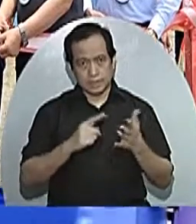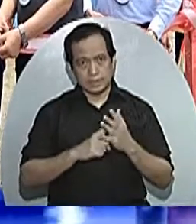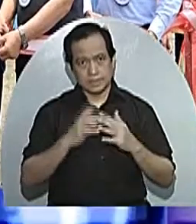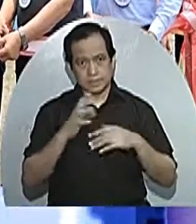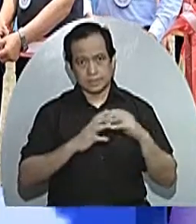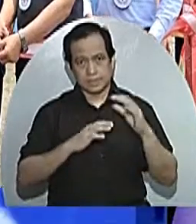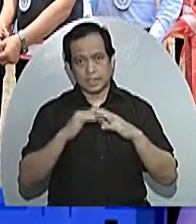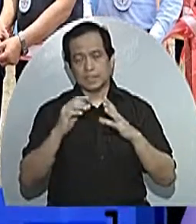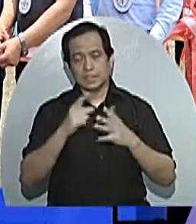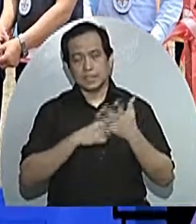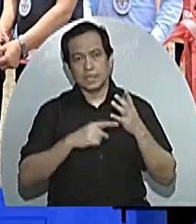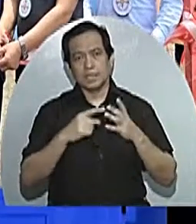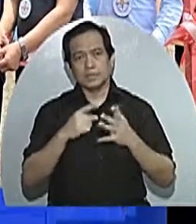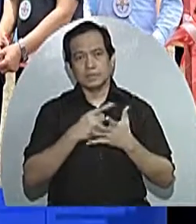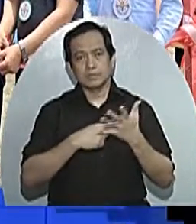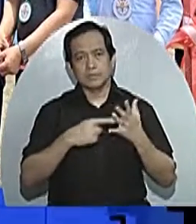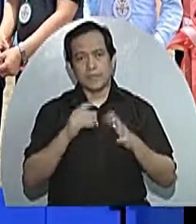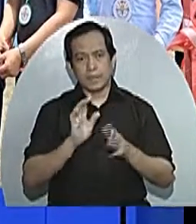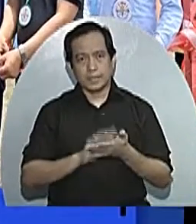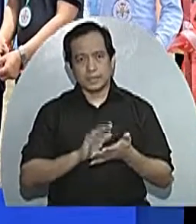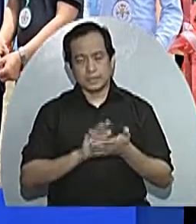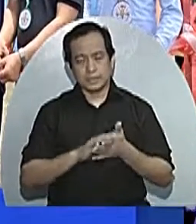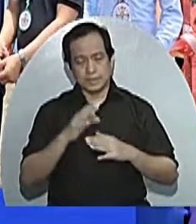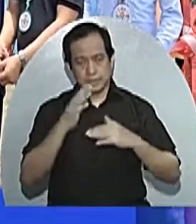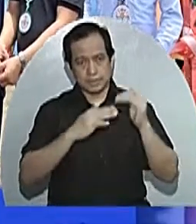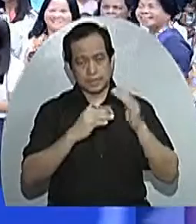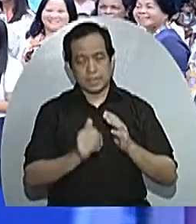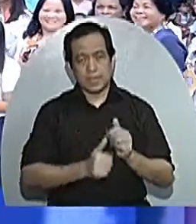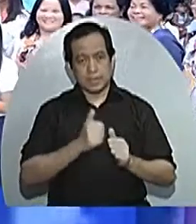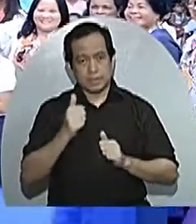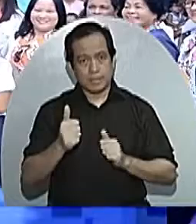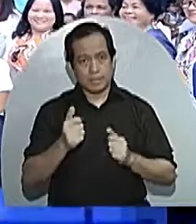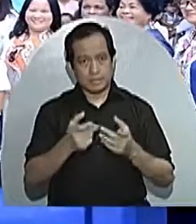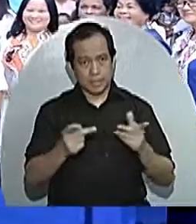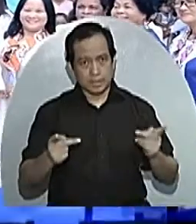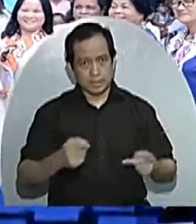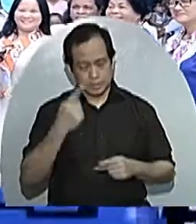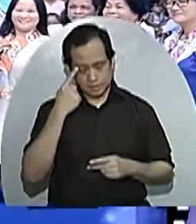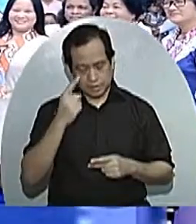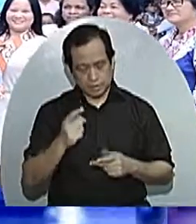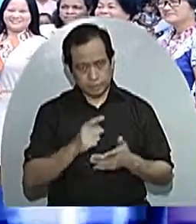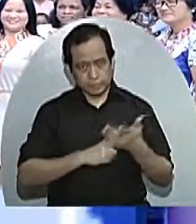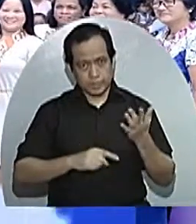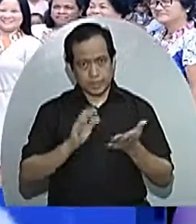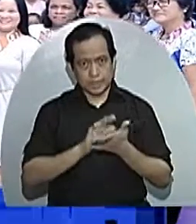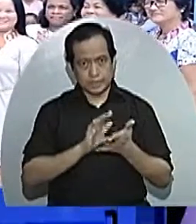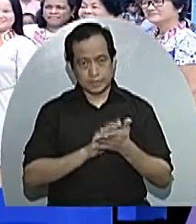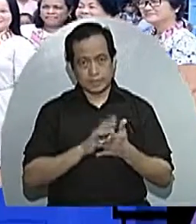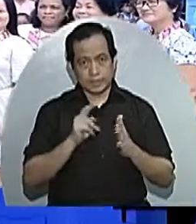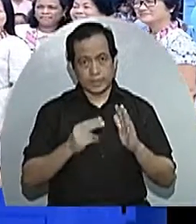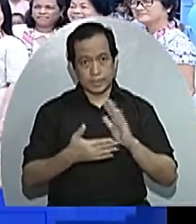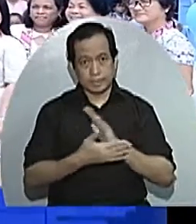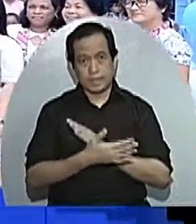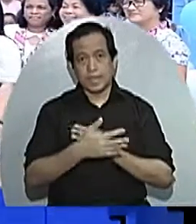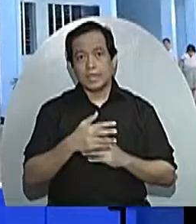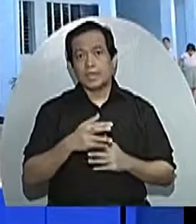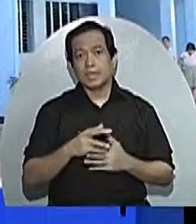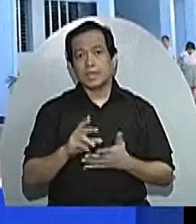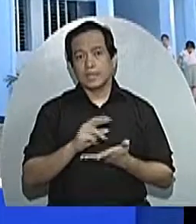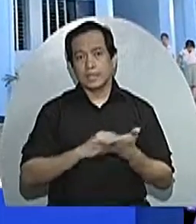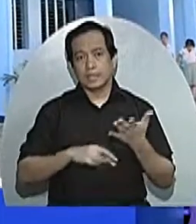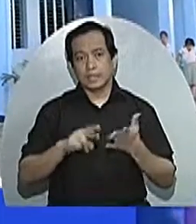din ang pagtatayo ng mga school buildings sa mas malalayong lugar. Ito'y para sa mga eskwelahan na kinakailangan